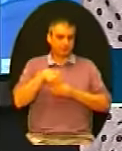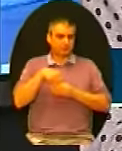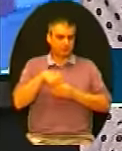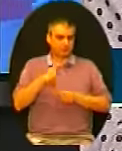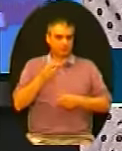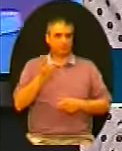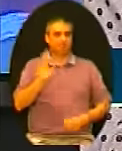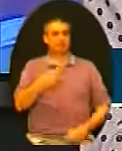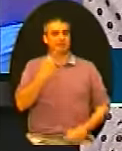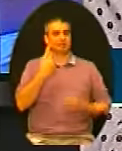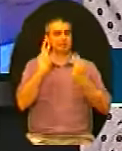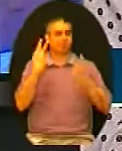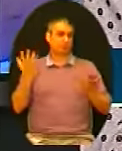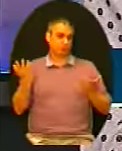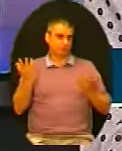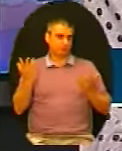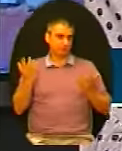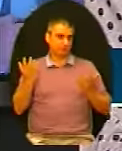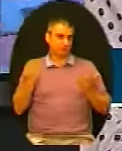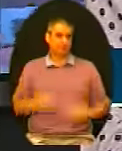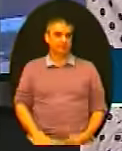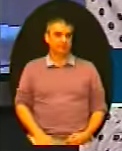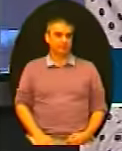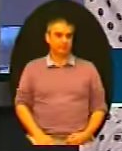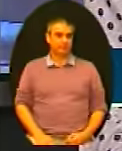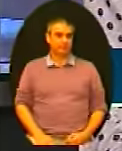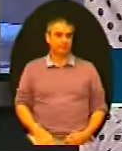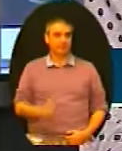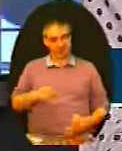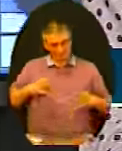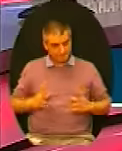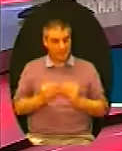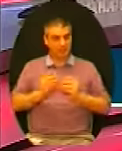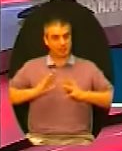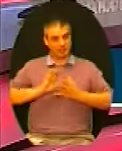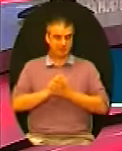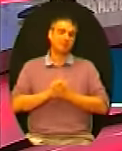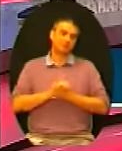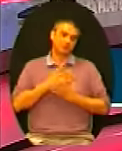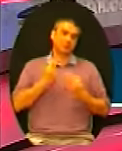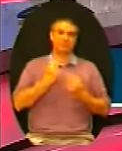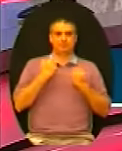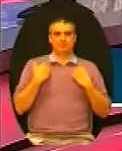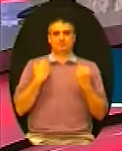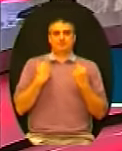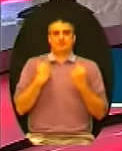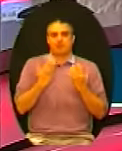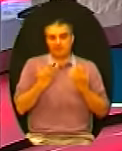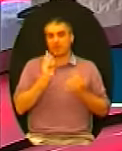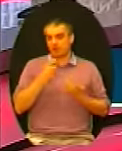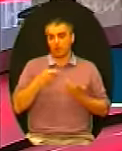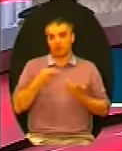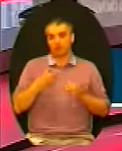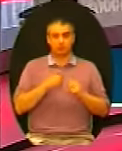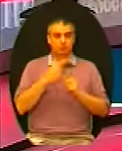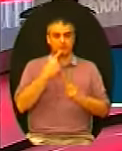בתוכן ובמשמעות, ובצוותא והביחד, לדעתי, זה הדבר שהכי מחזיק, וגם המעגל,